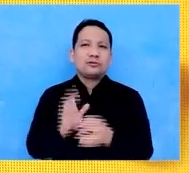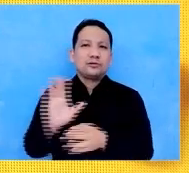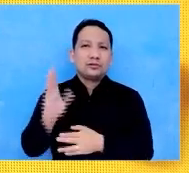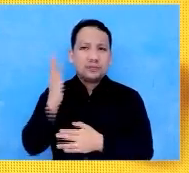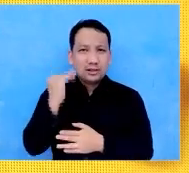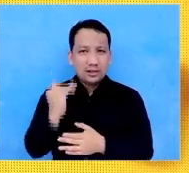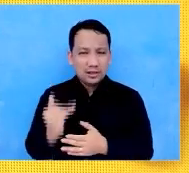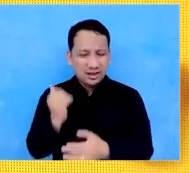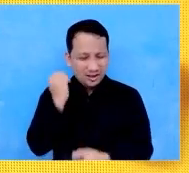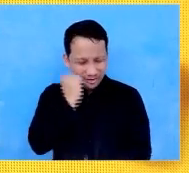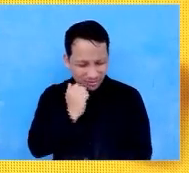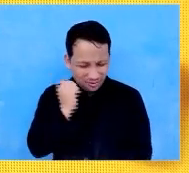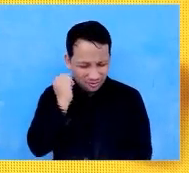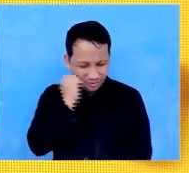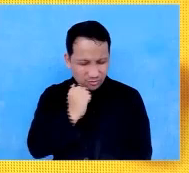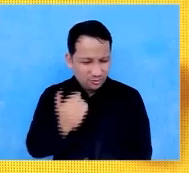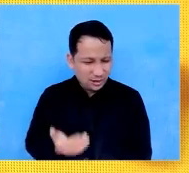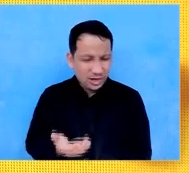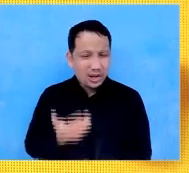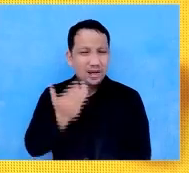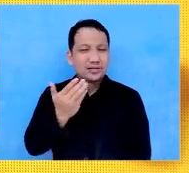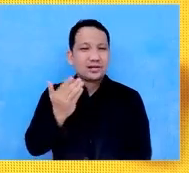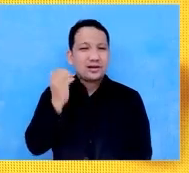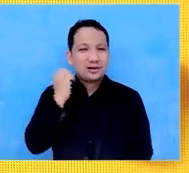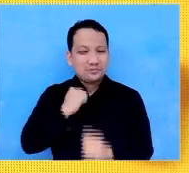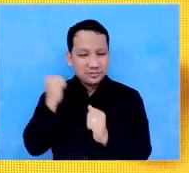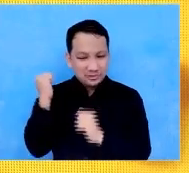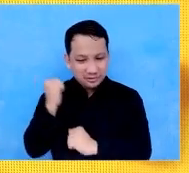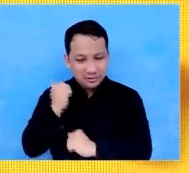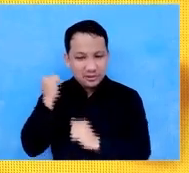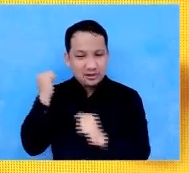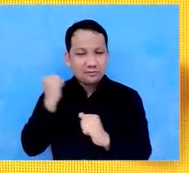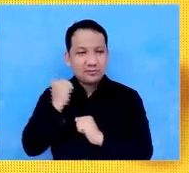na lang umasa at